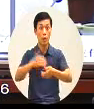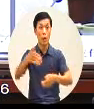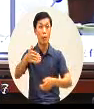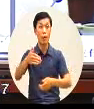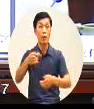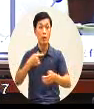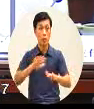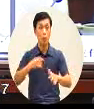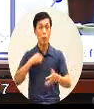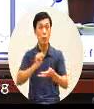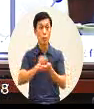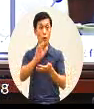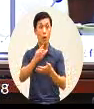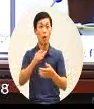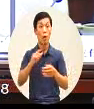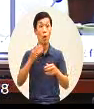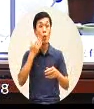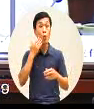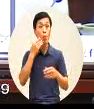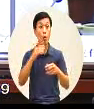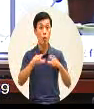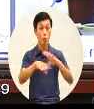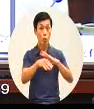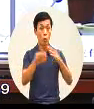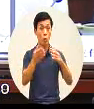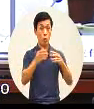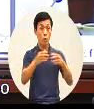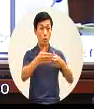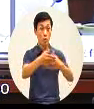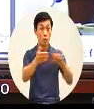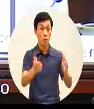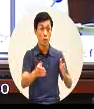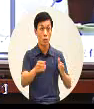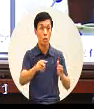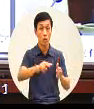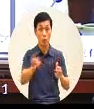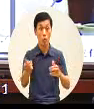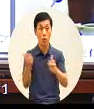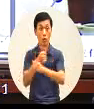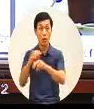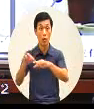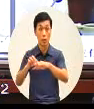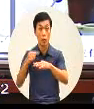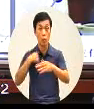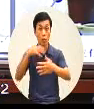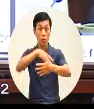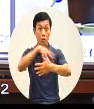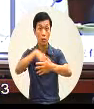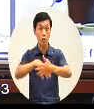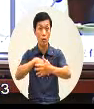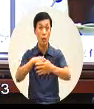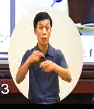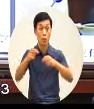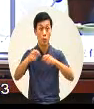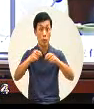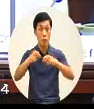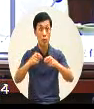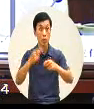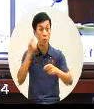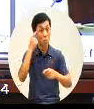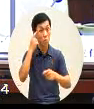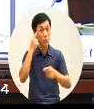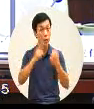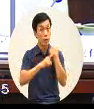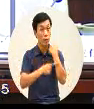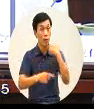有关于这个容积折转代金的这个部分啊，在我们内部的牵扯里面，我们认为没有释法上的疑义哦。